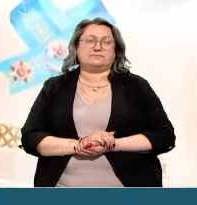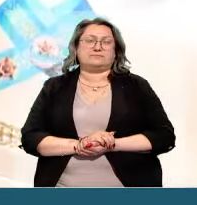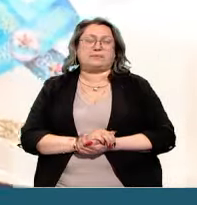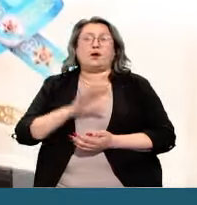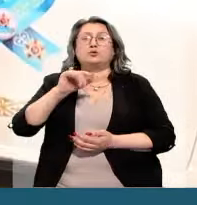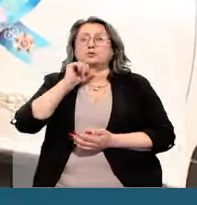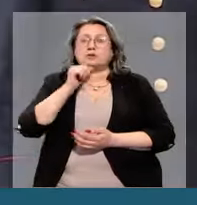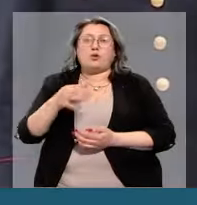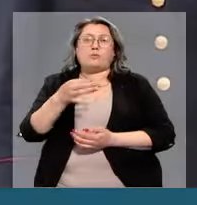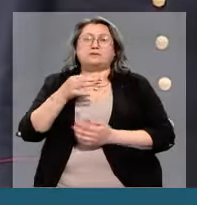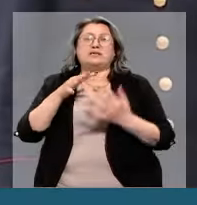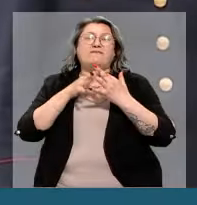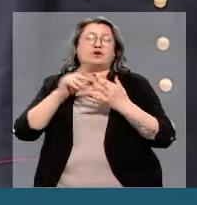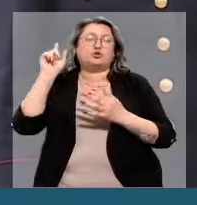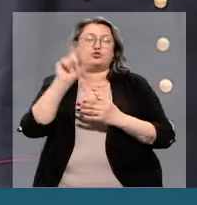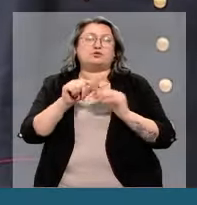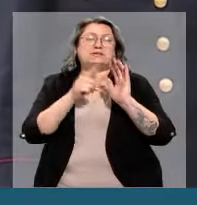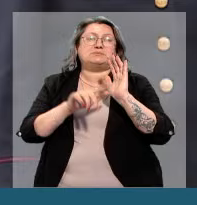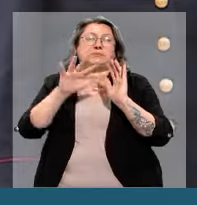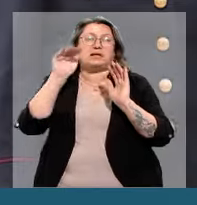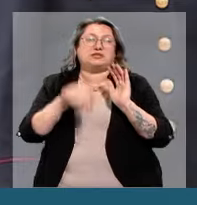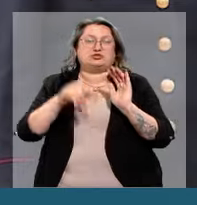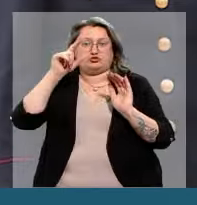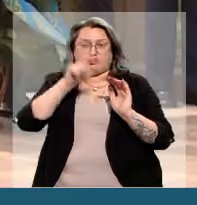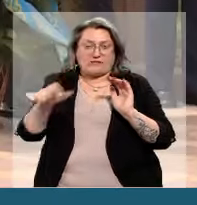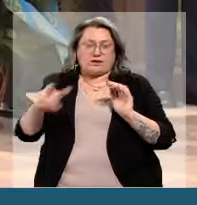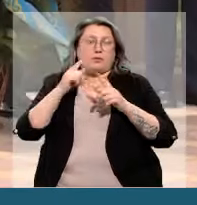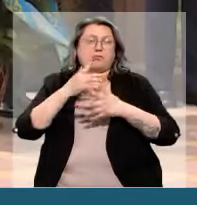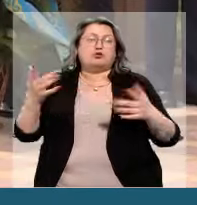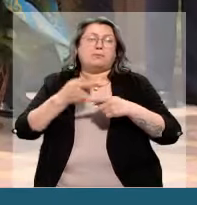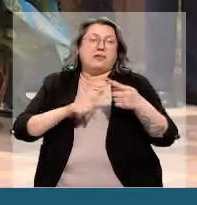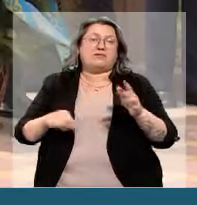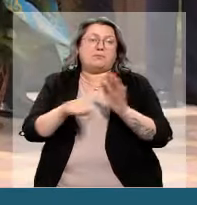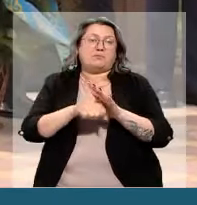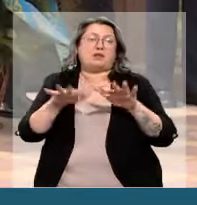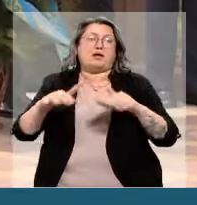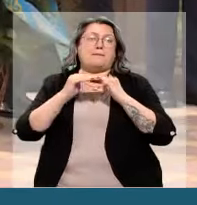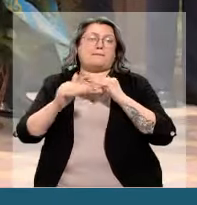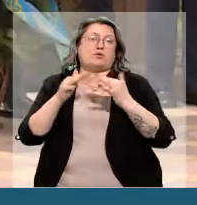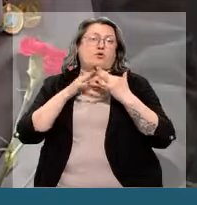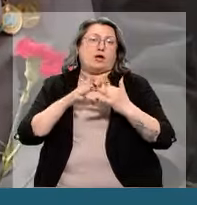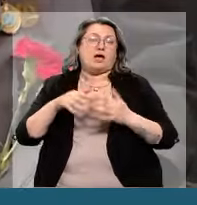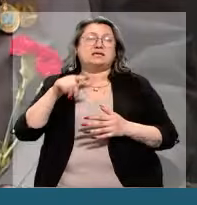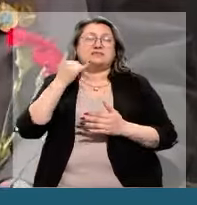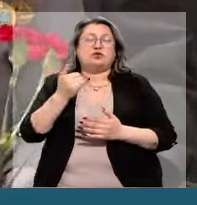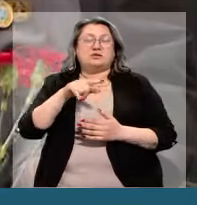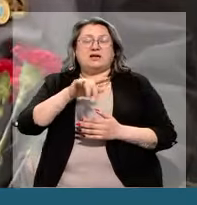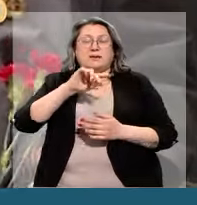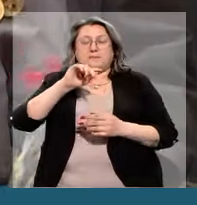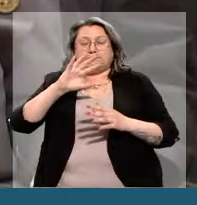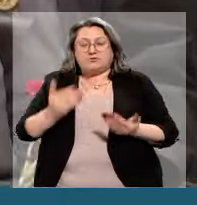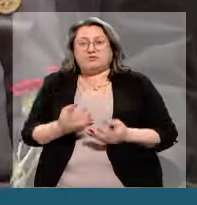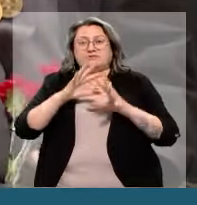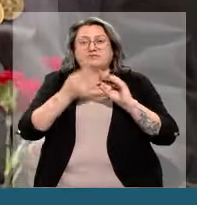От Кустанайской области на фронт ушло 75 тысяч человек. Больше половины погибли на полях сражений. Сегодня в регионе проживает